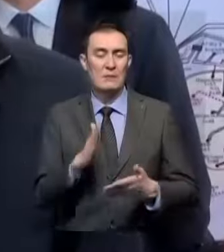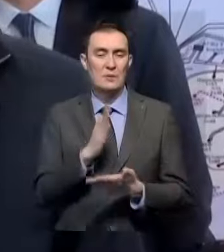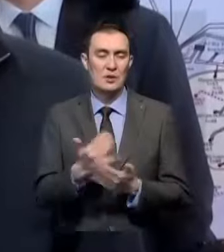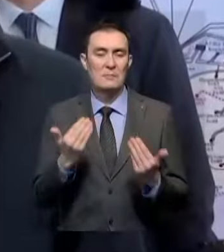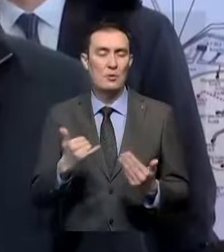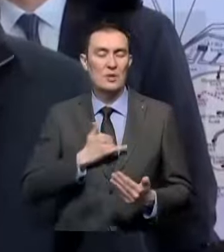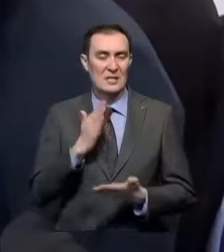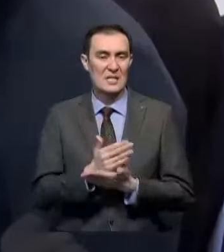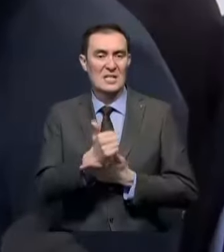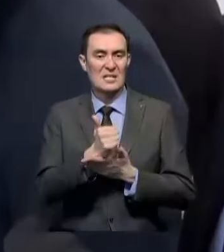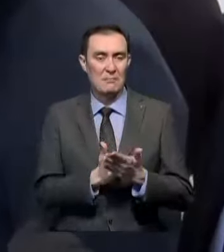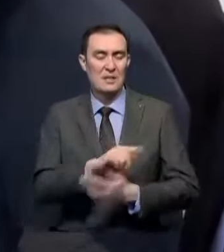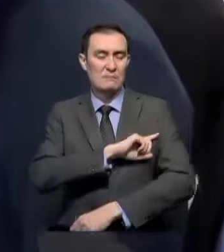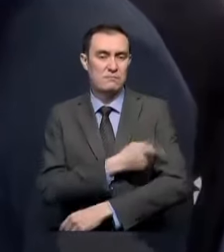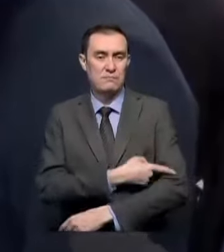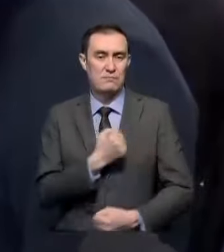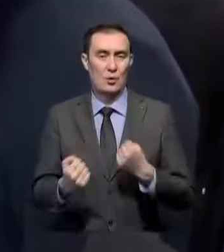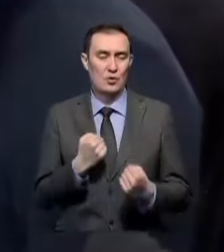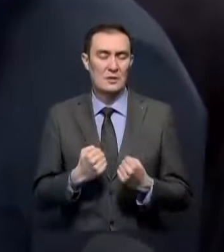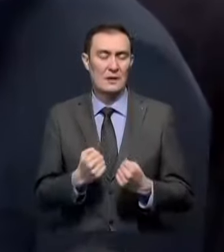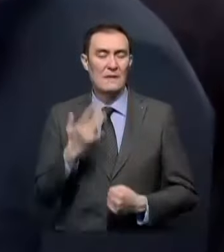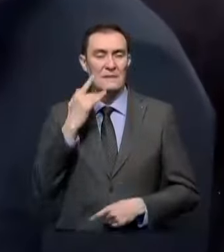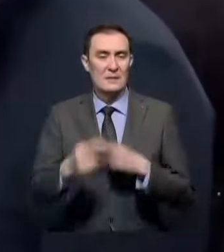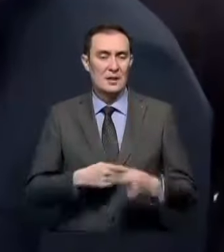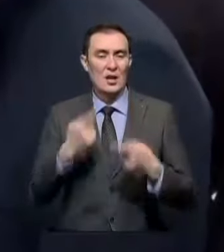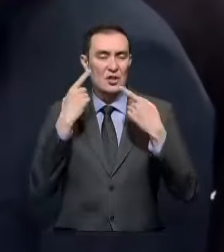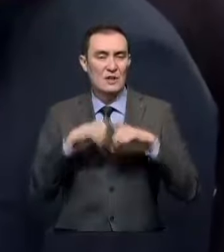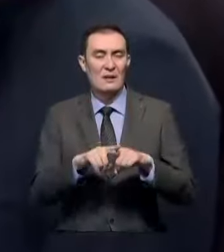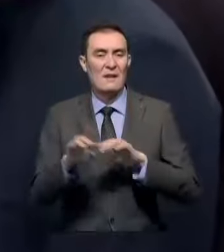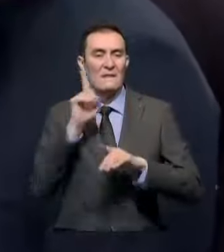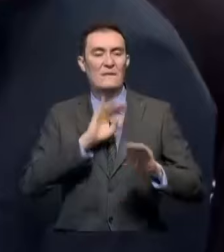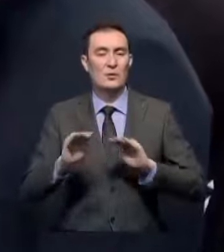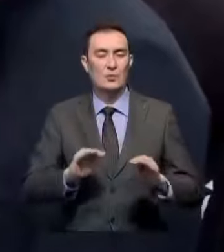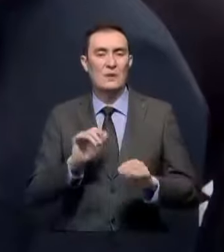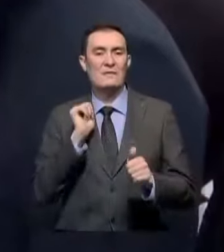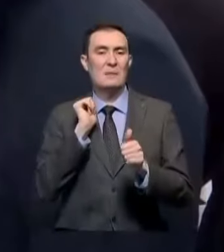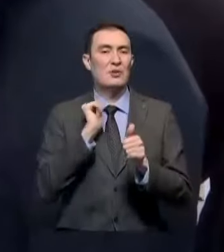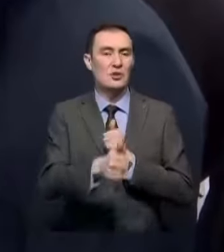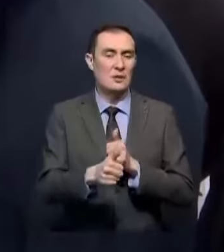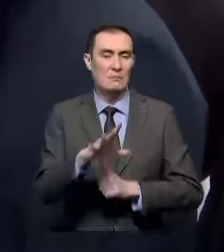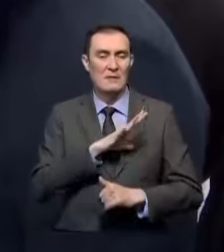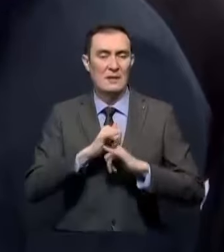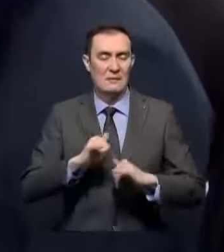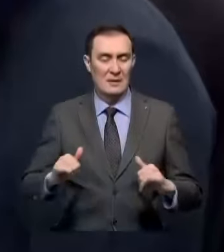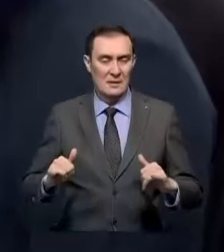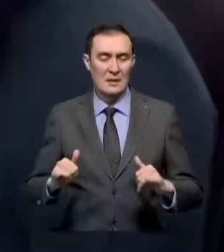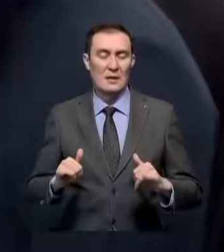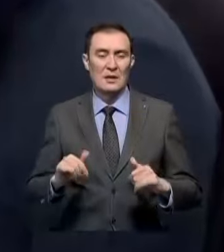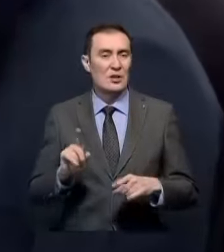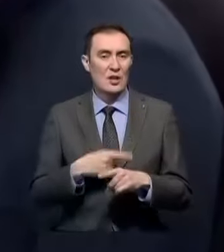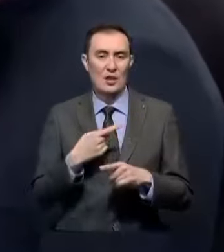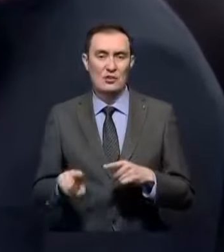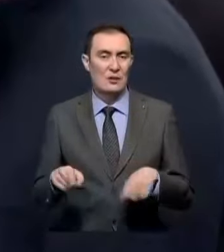запас прочности. Всегда инженерная инфраструктура должна с опережением развиваться. Иначе